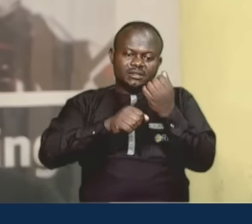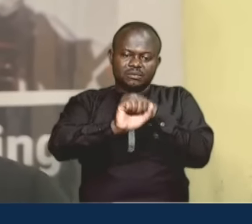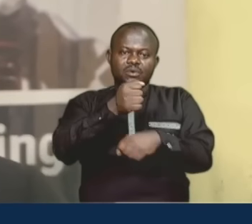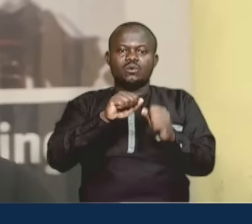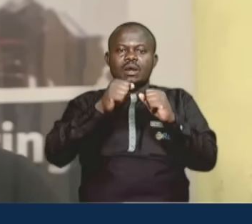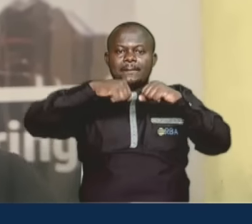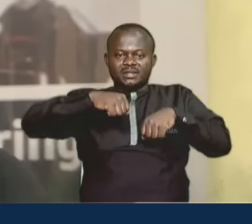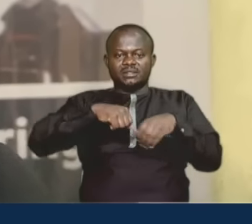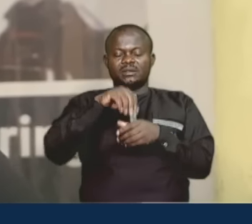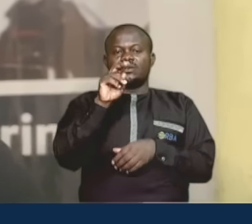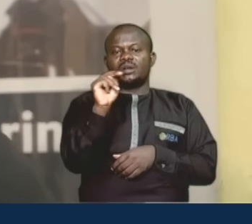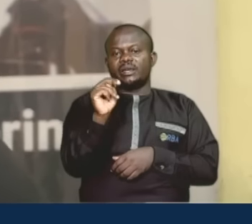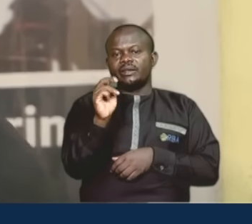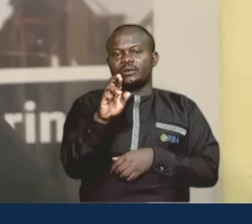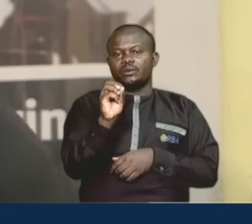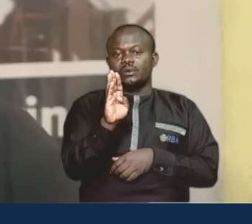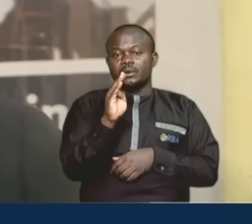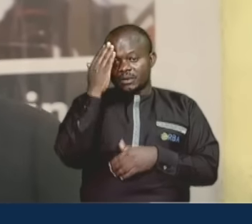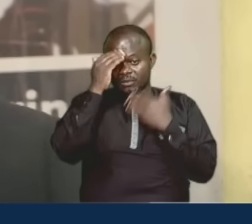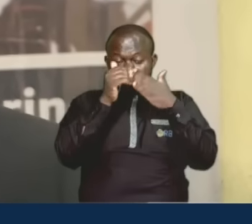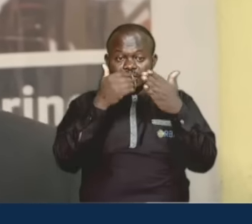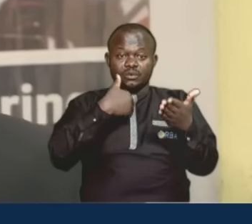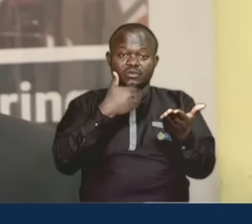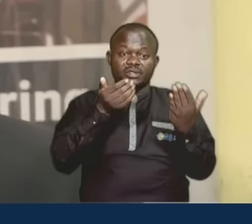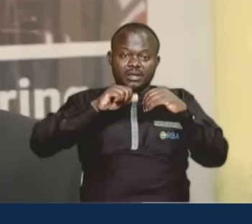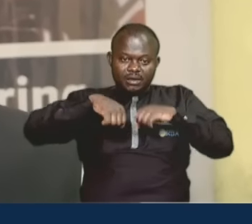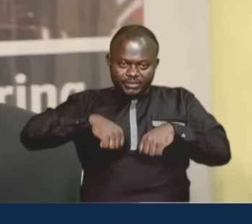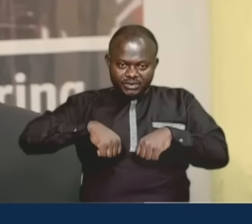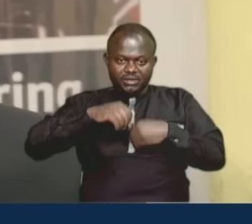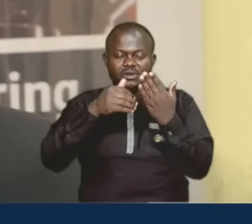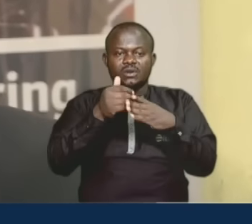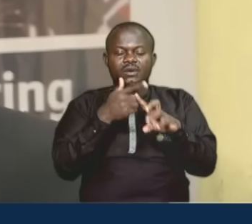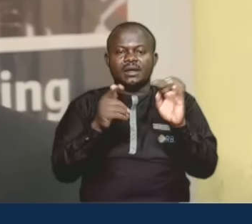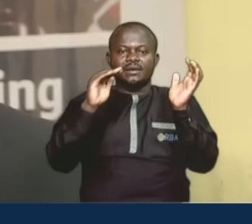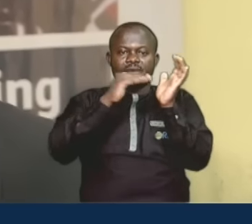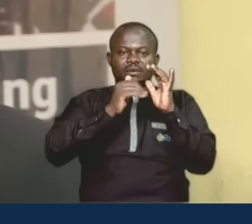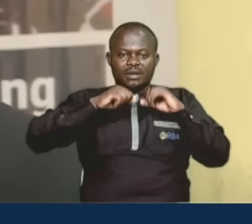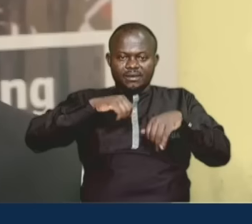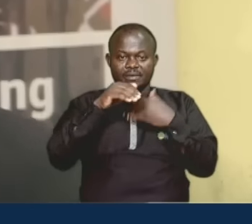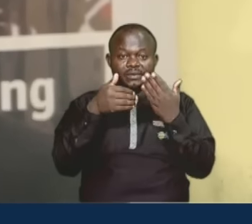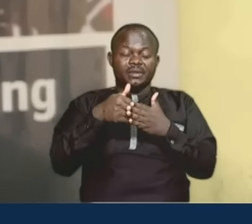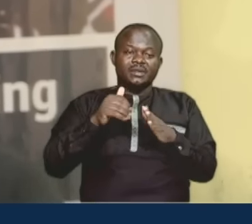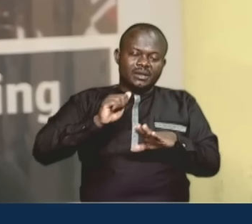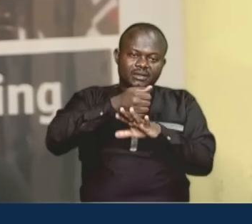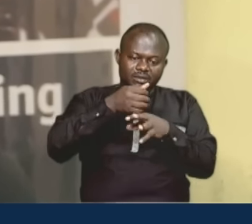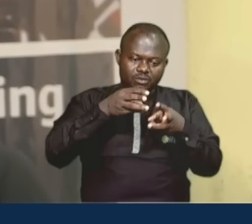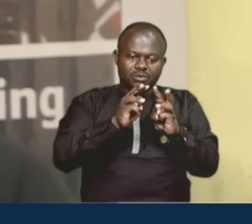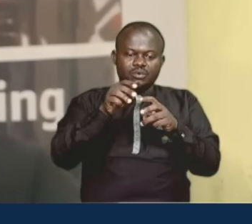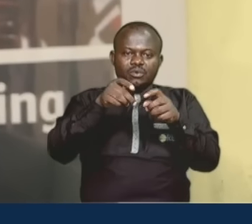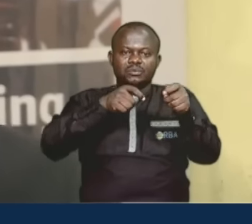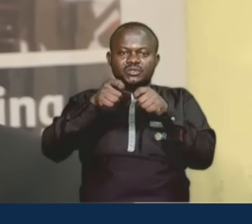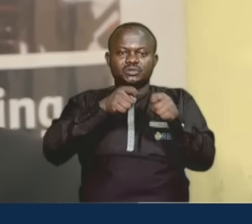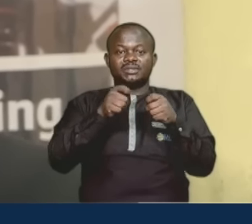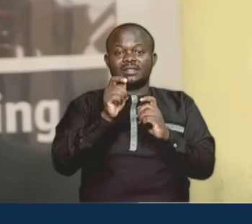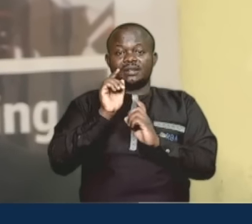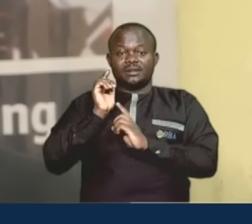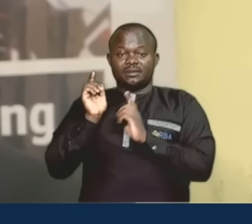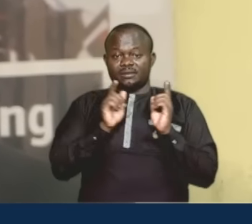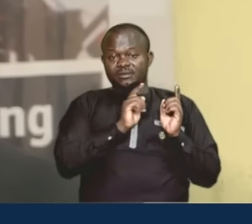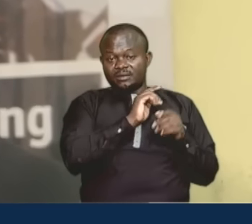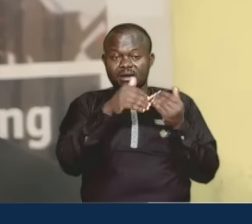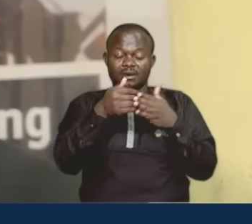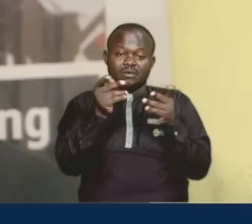ya Nairobi, kubera ko dufite amasezerano kandi aya masezerano agena imicungire y'intwaro. Aho tujya